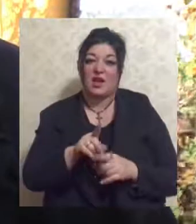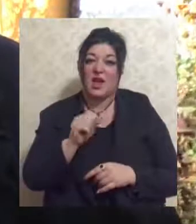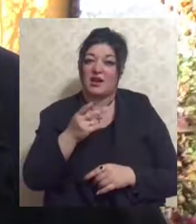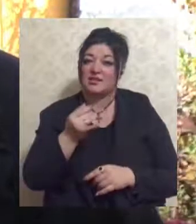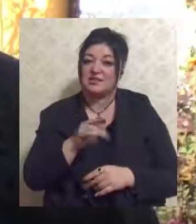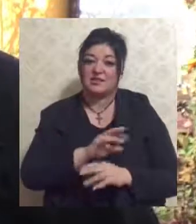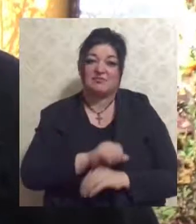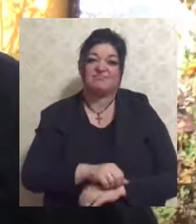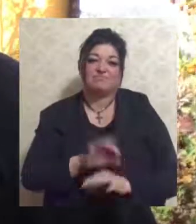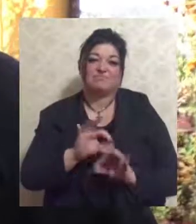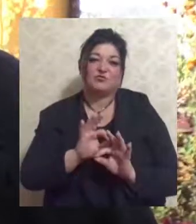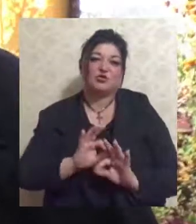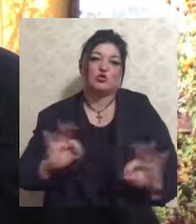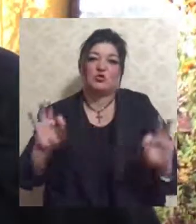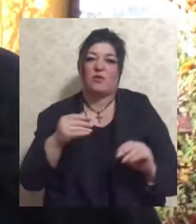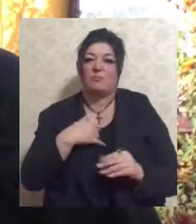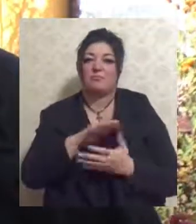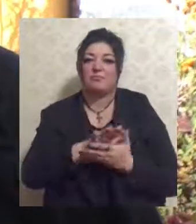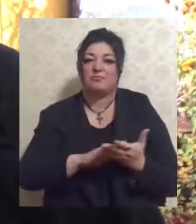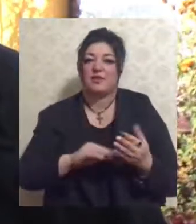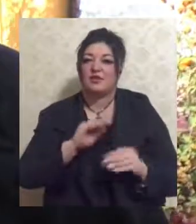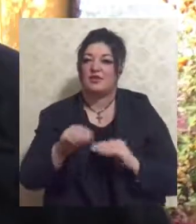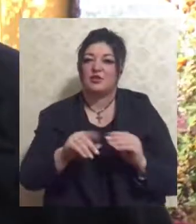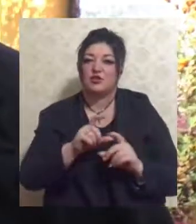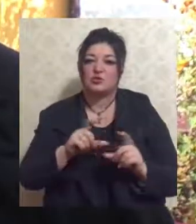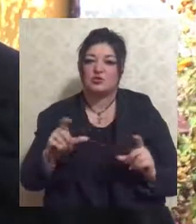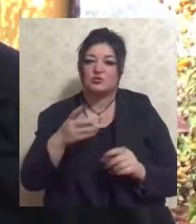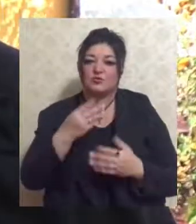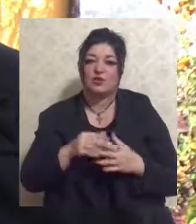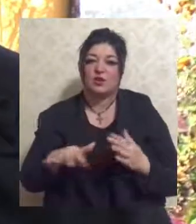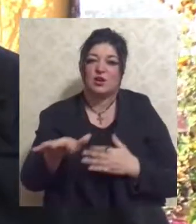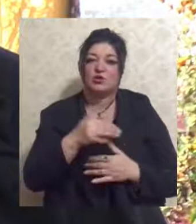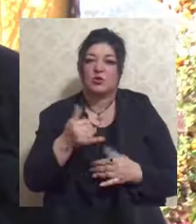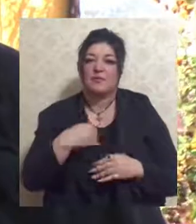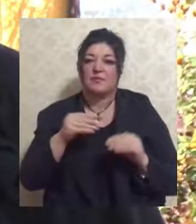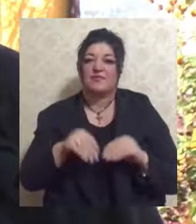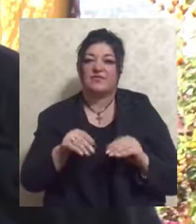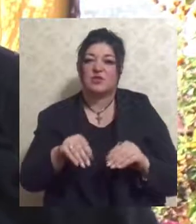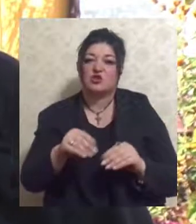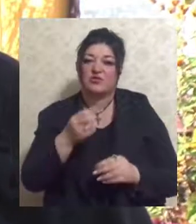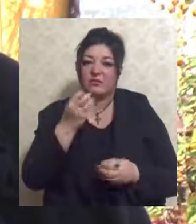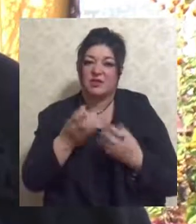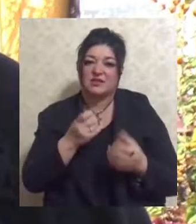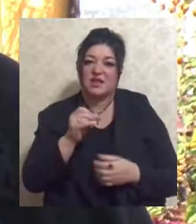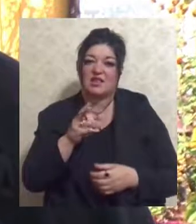Ми прикрашати продовжуємо свою територію шкільну. Сьогодні ми висаджуємо хризантеми, які